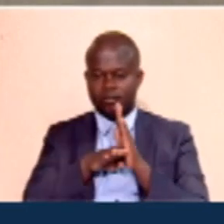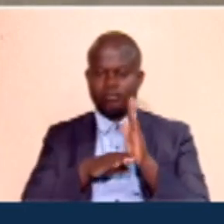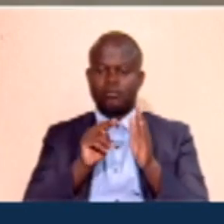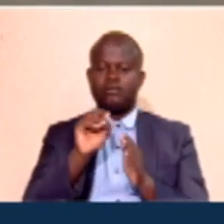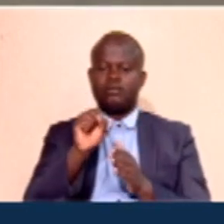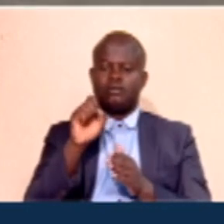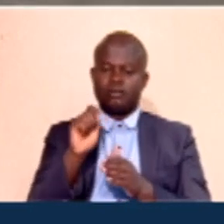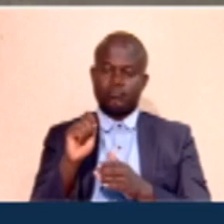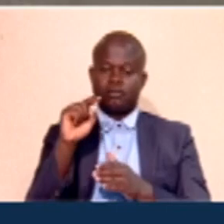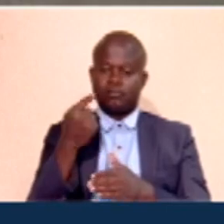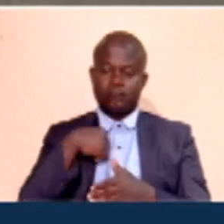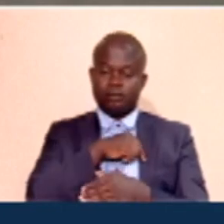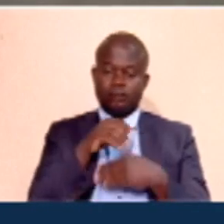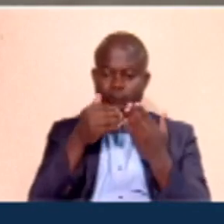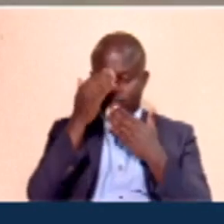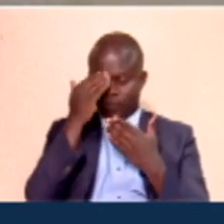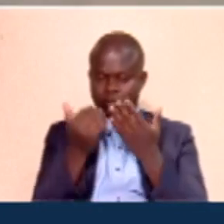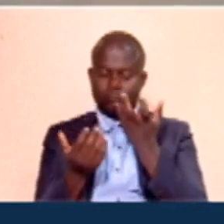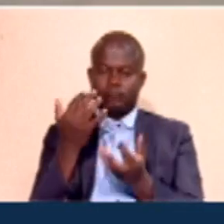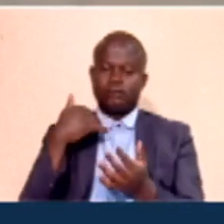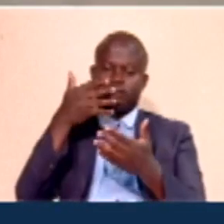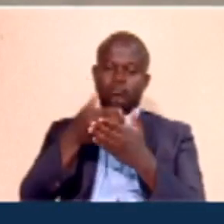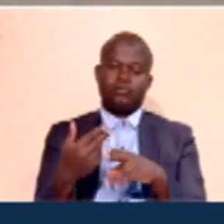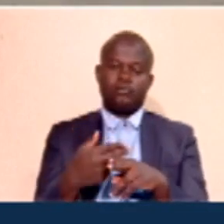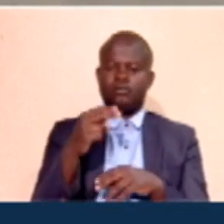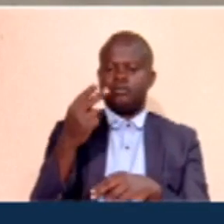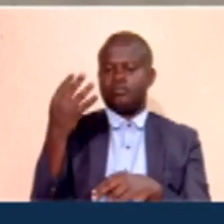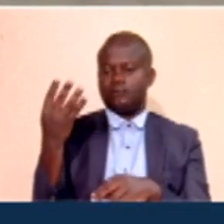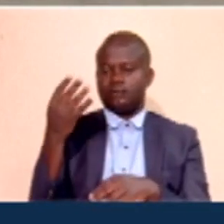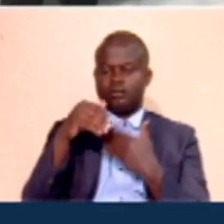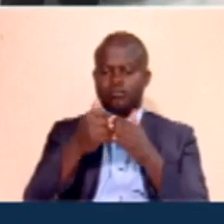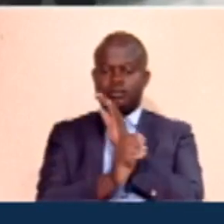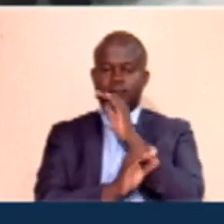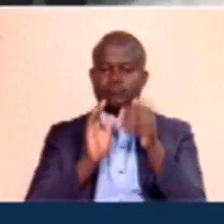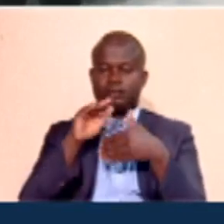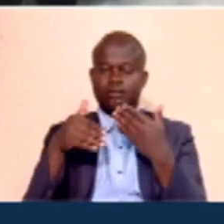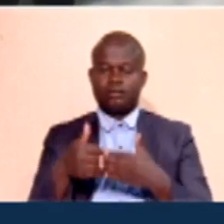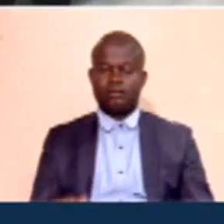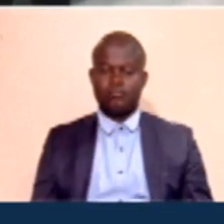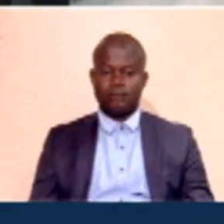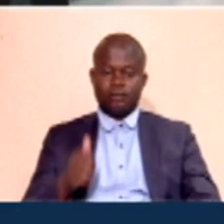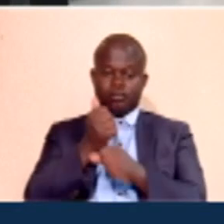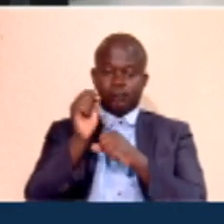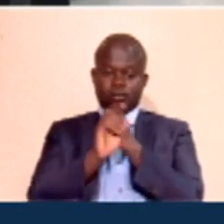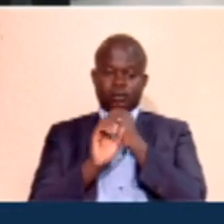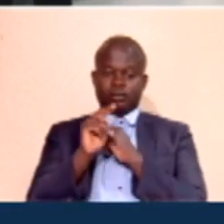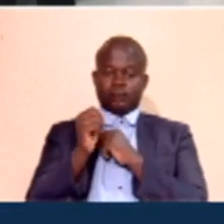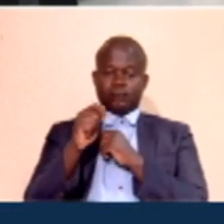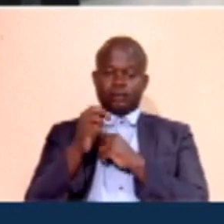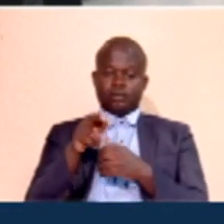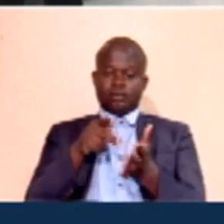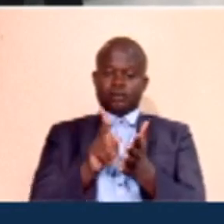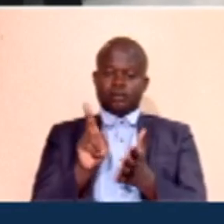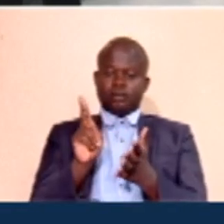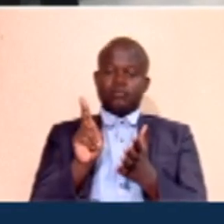NST1 ufite muri leta yo kugira ngo tucanire abantu kugeza muri 24 igihugu cyose twamaze kugicanira. Abikorera bo mu karere ka Nyagatare bishyuriye mituweli imiryango